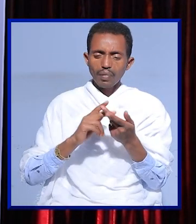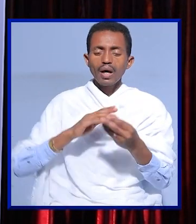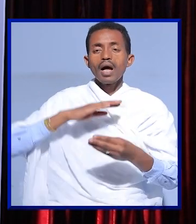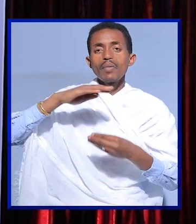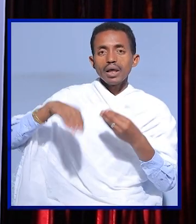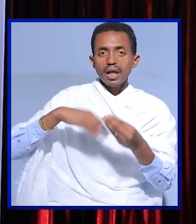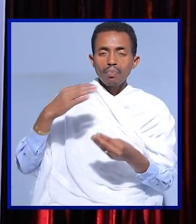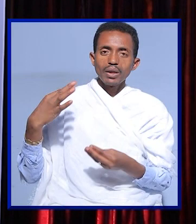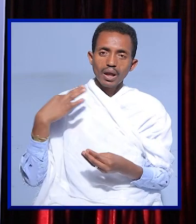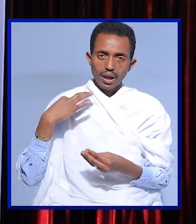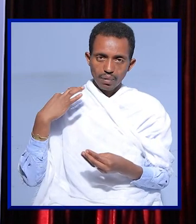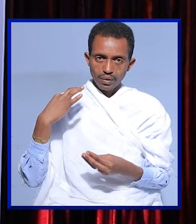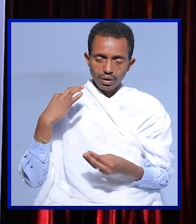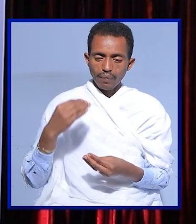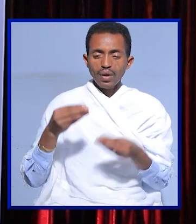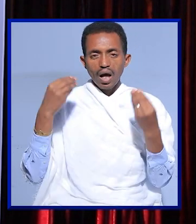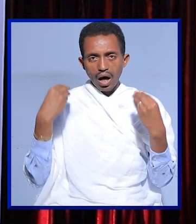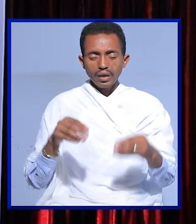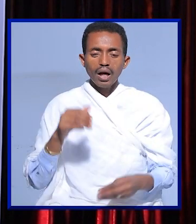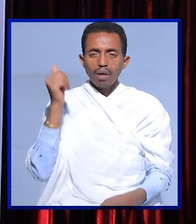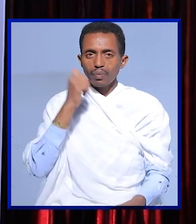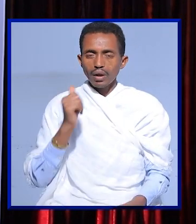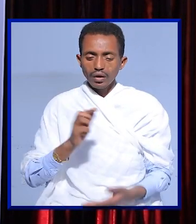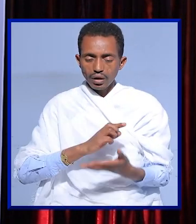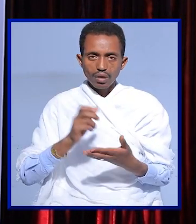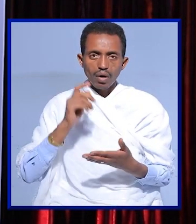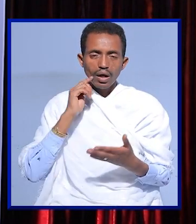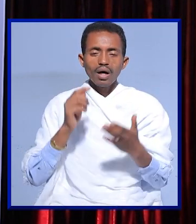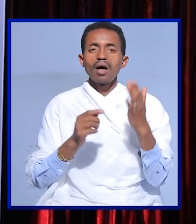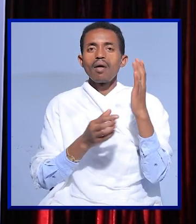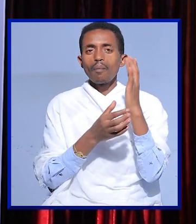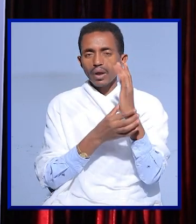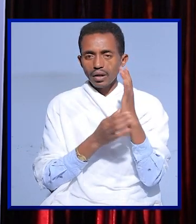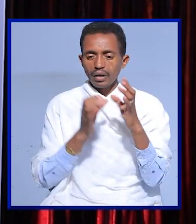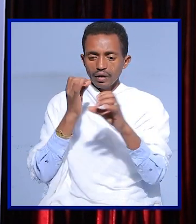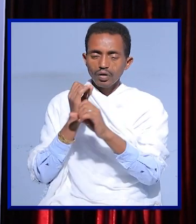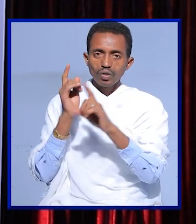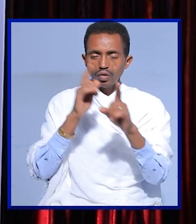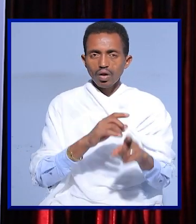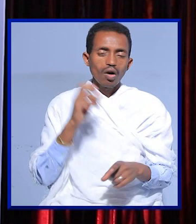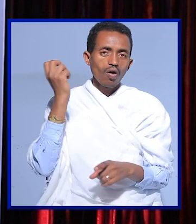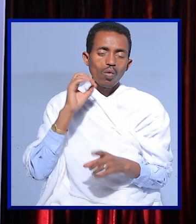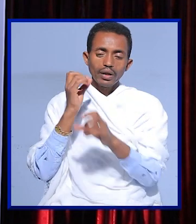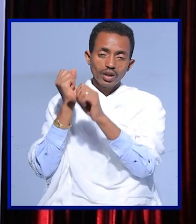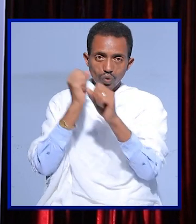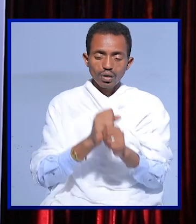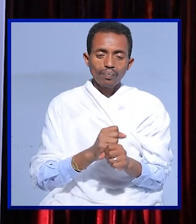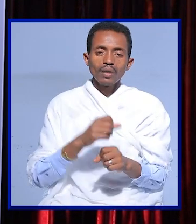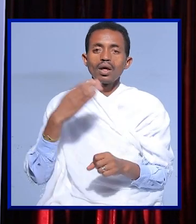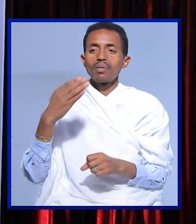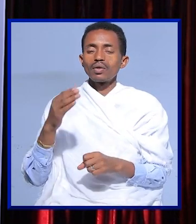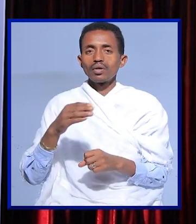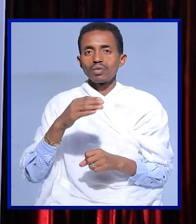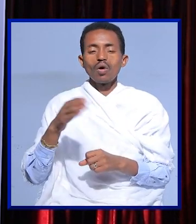የሚጠቀለልበት ልብስ አጥታ መቤታችን በቅጠል ጠቅላው ሳለ ወርቅ ይዘው ሰባሰገል